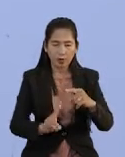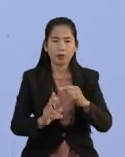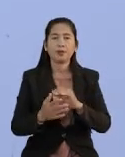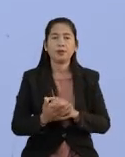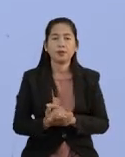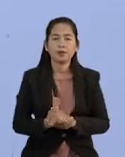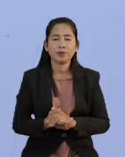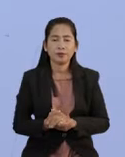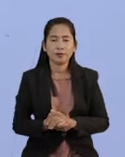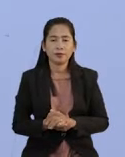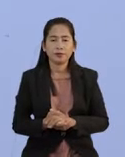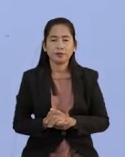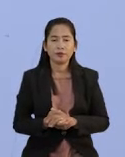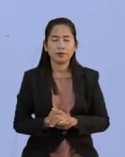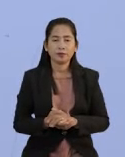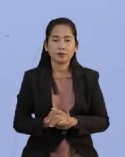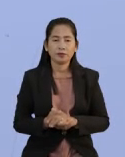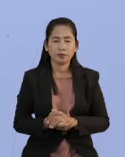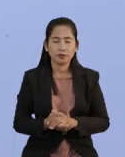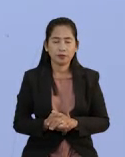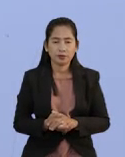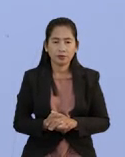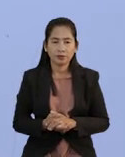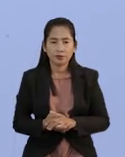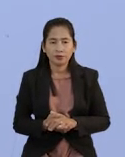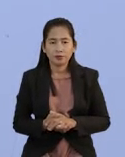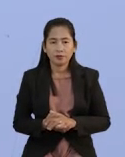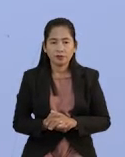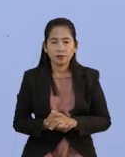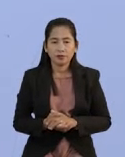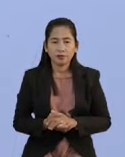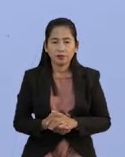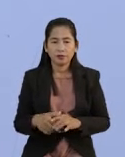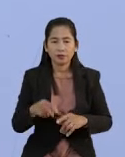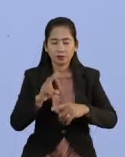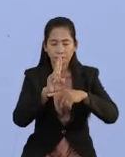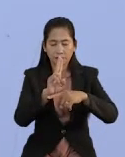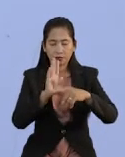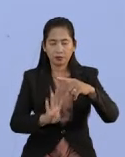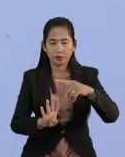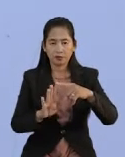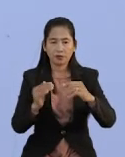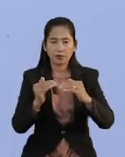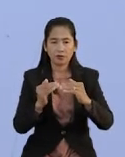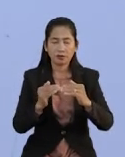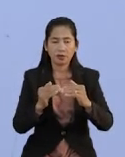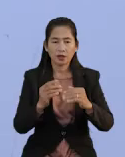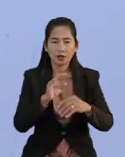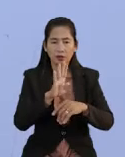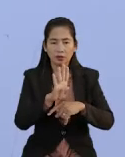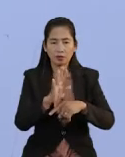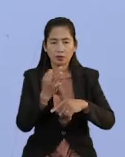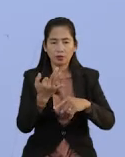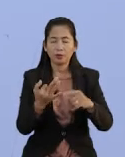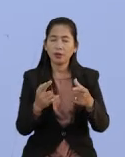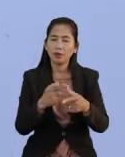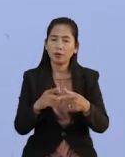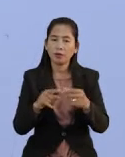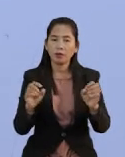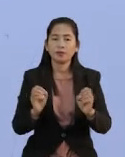pì trong mùi tiền ta pì phía buôn nè sma nâng buôn phía bầm bay